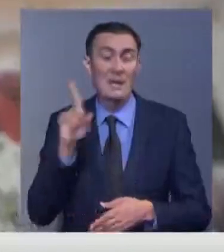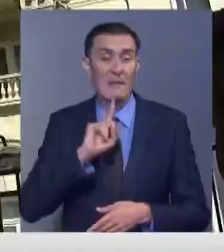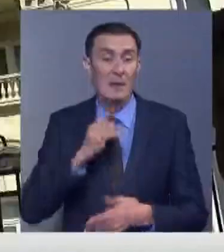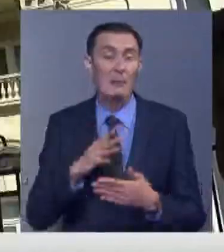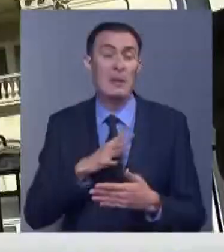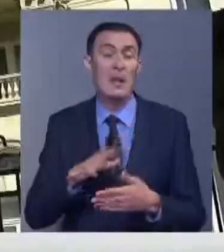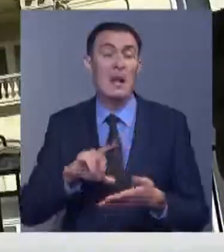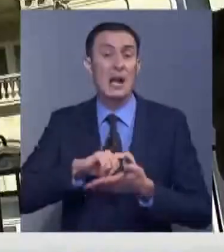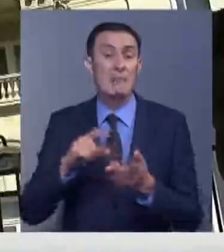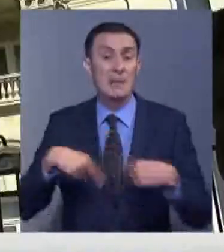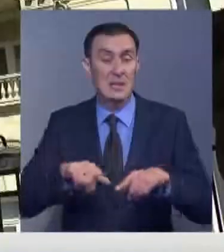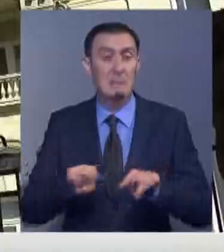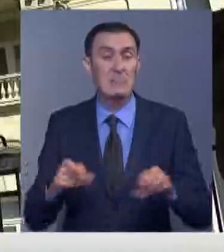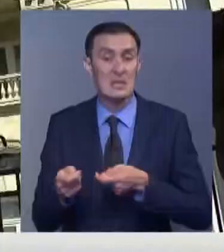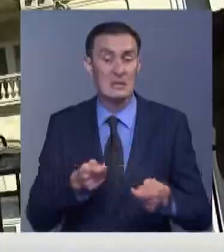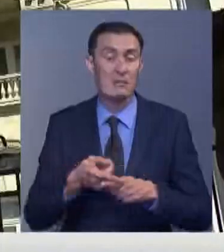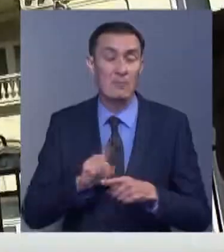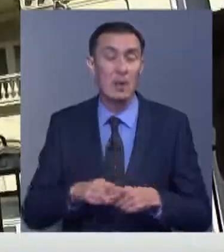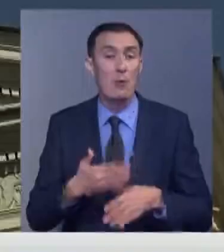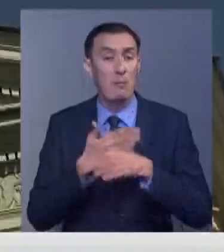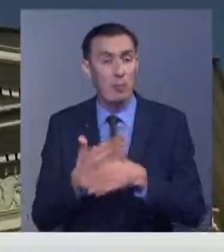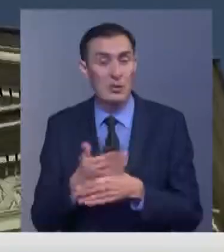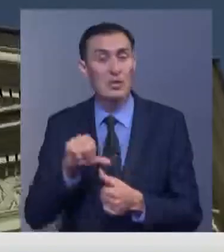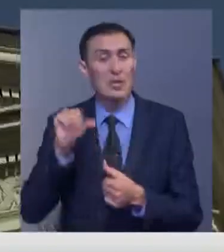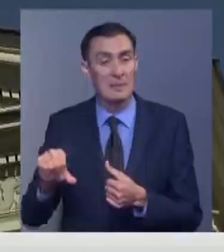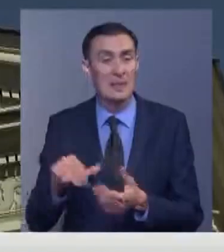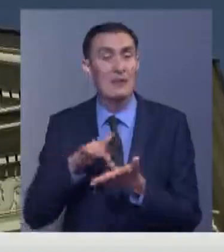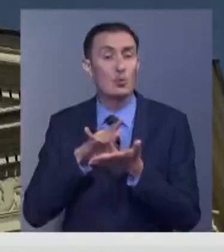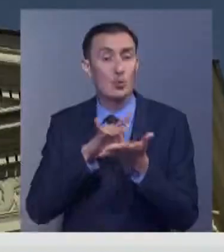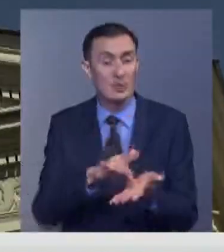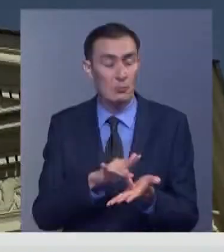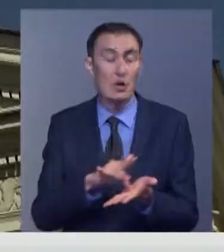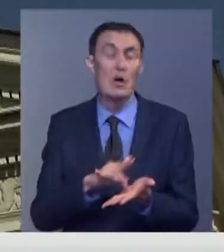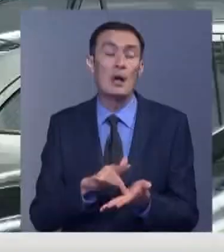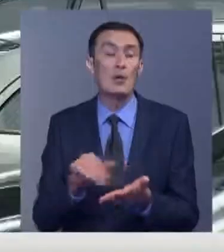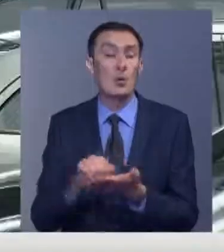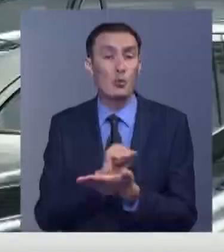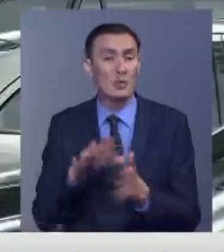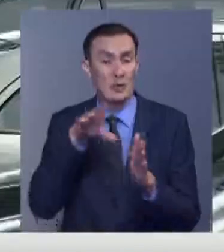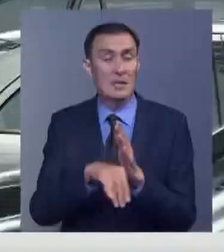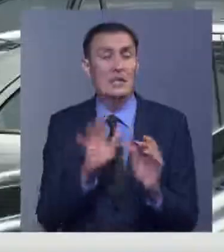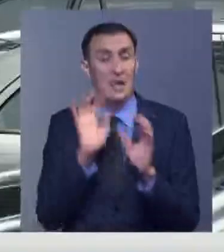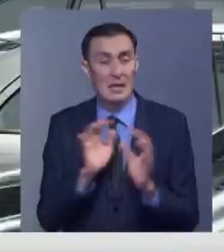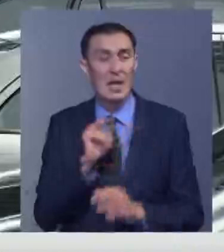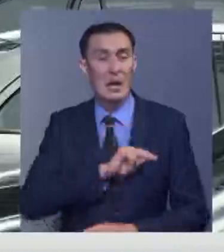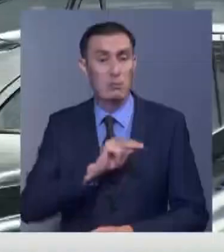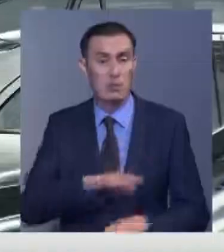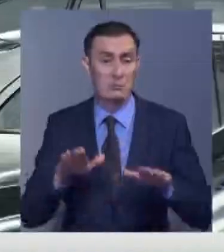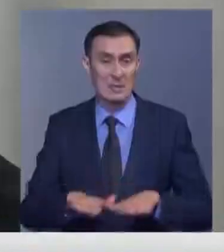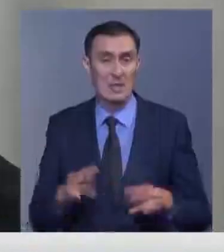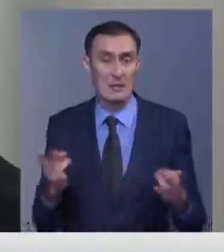днях Кабмин принял антикризисный пакет помощи именно для сферы туризма. Главный посыл документа – сохранить рабочие